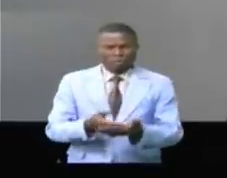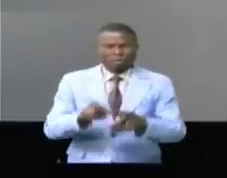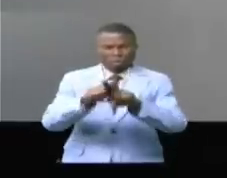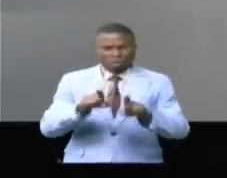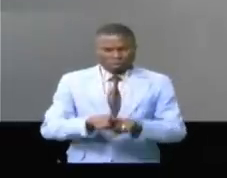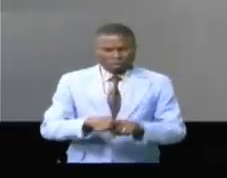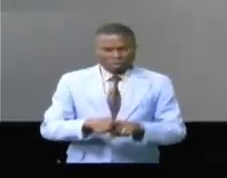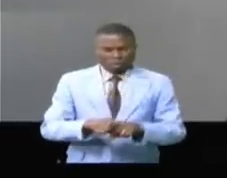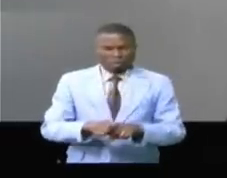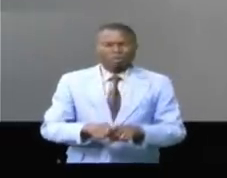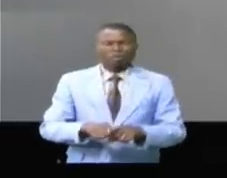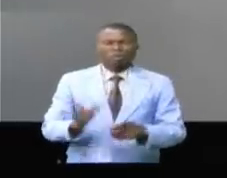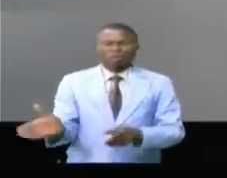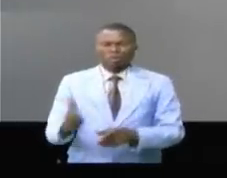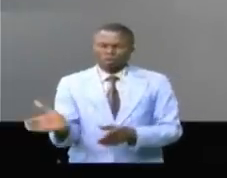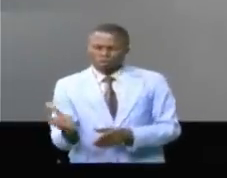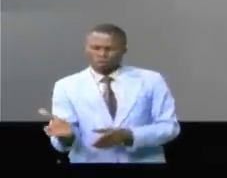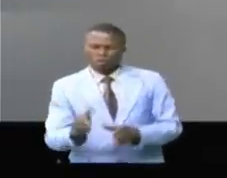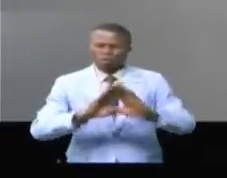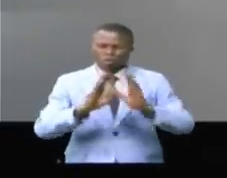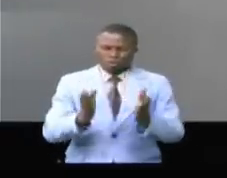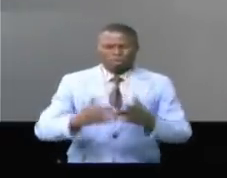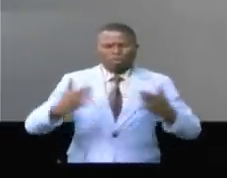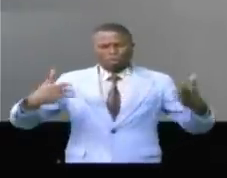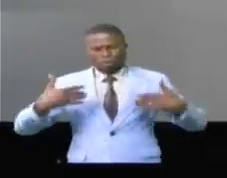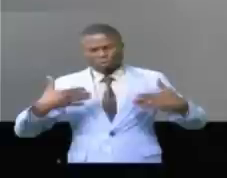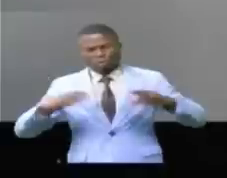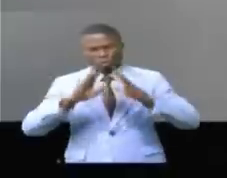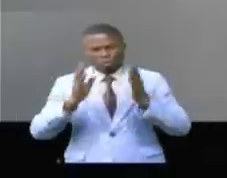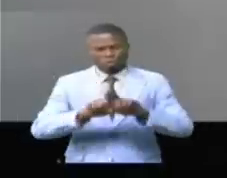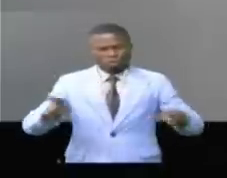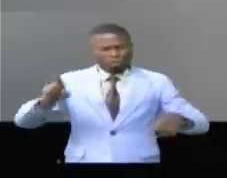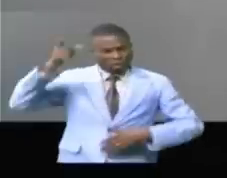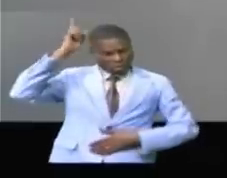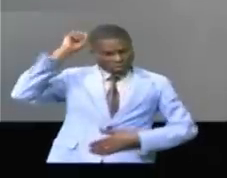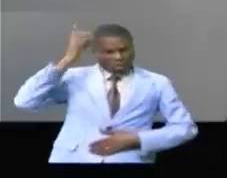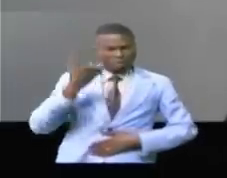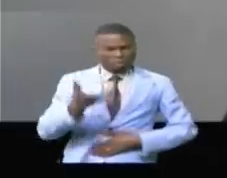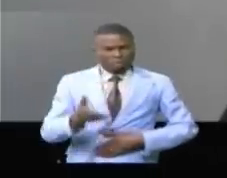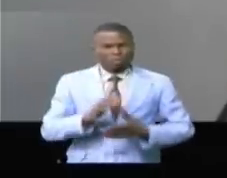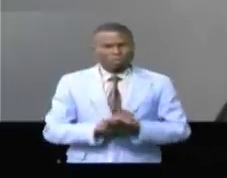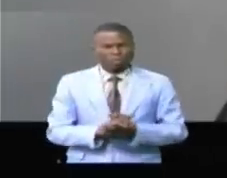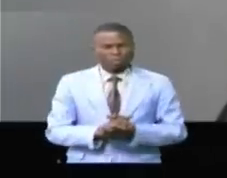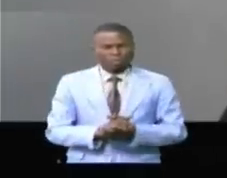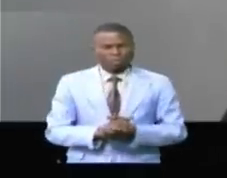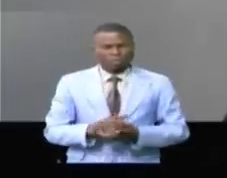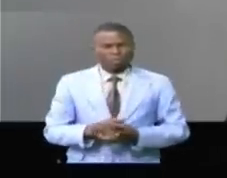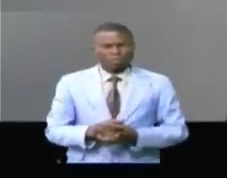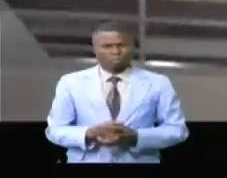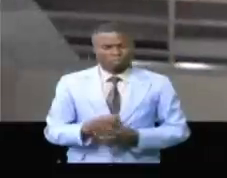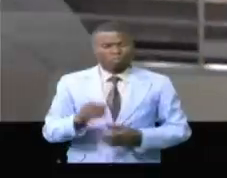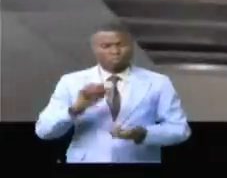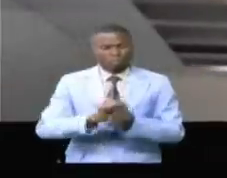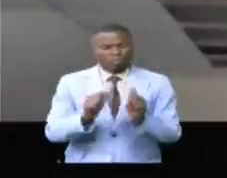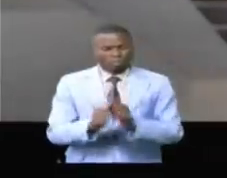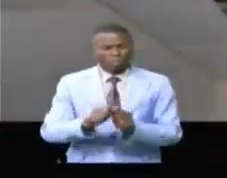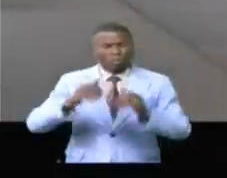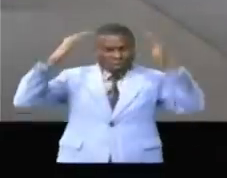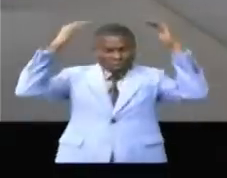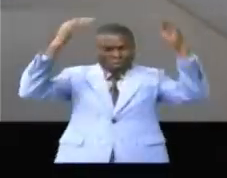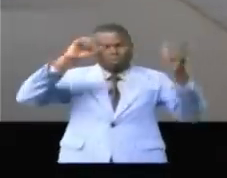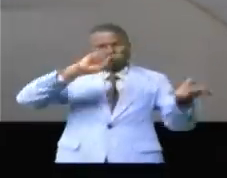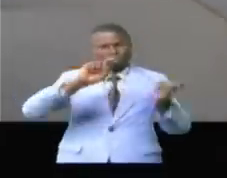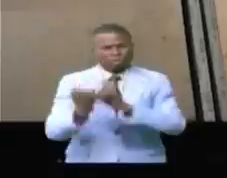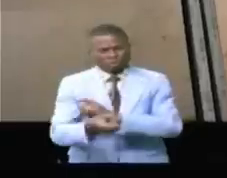avons changé un peu le confort intérieur qu'il y avait par rapport à ce qu'on a retrouvé ici. Les styles de plafond ont changé. Et on